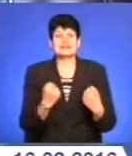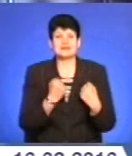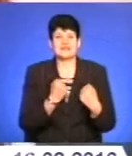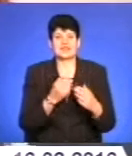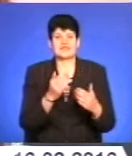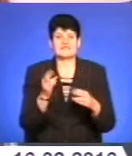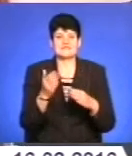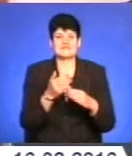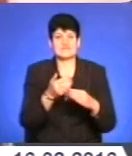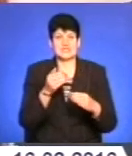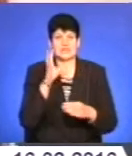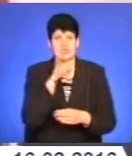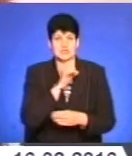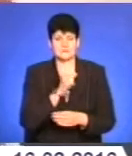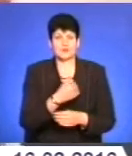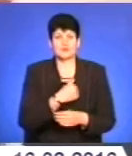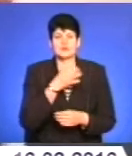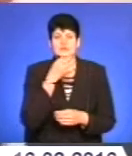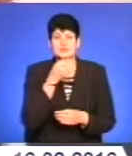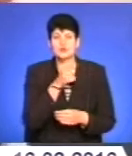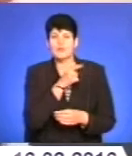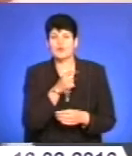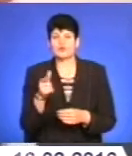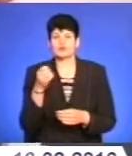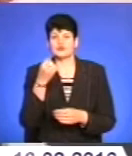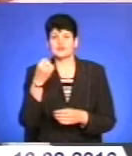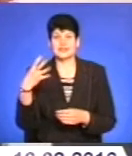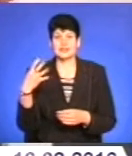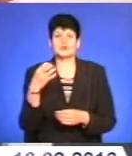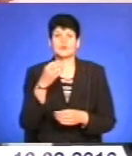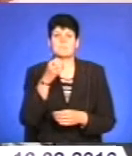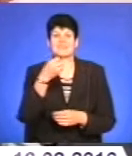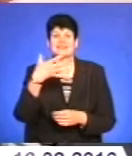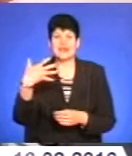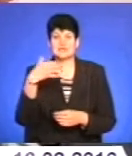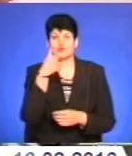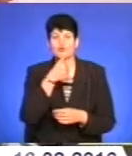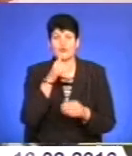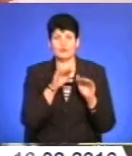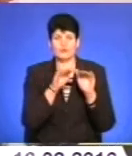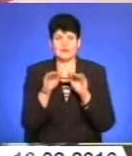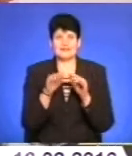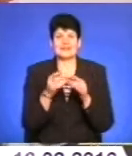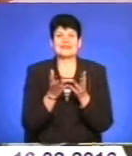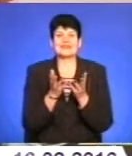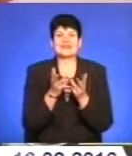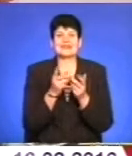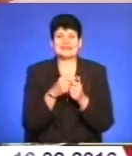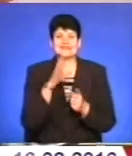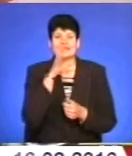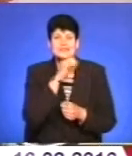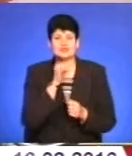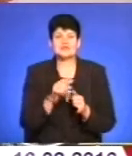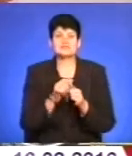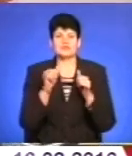крадія. Хочу зазначити, що протягом 2014-2015 років, якщо взяти порівняння, то кількість крадіжок збільшилася у нашій на